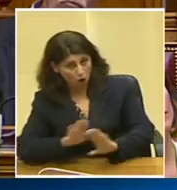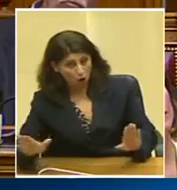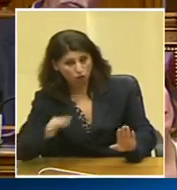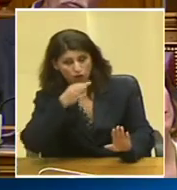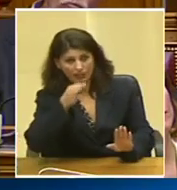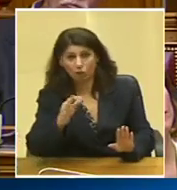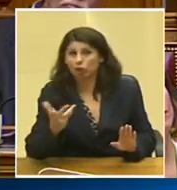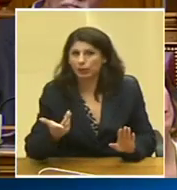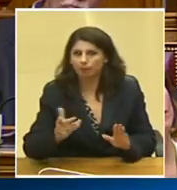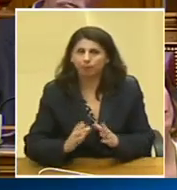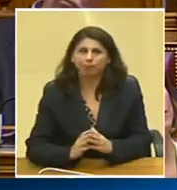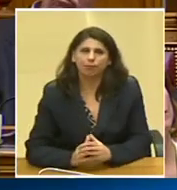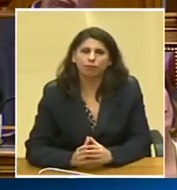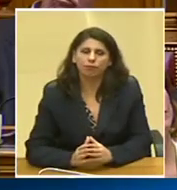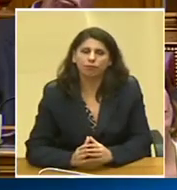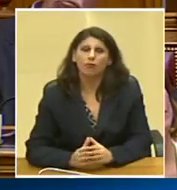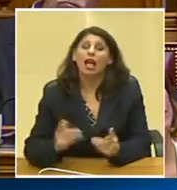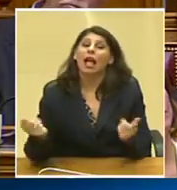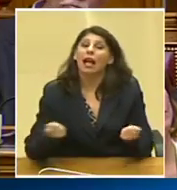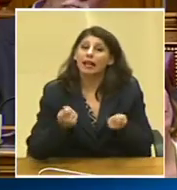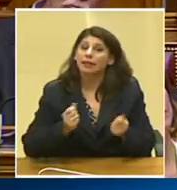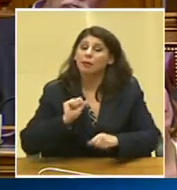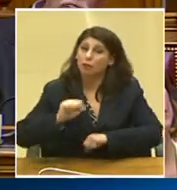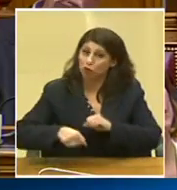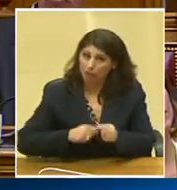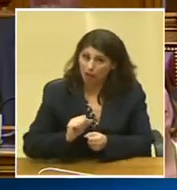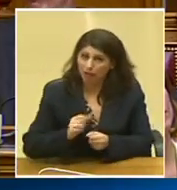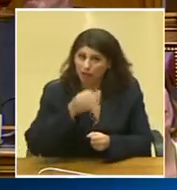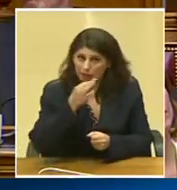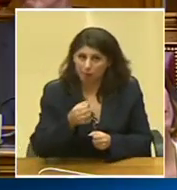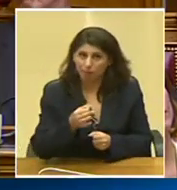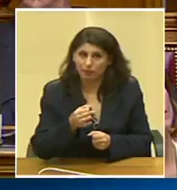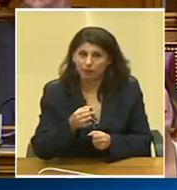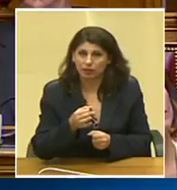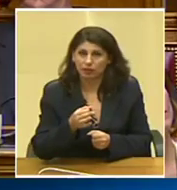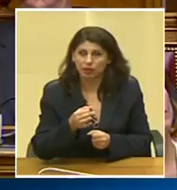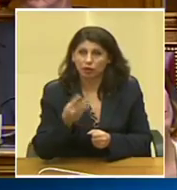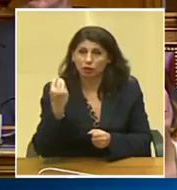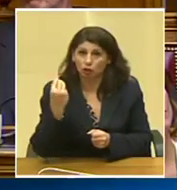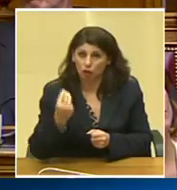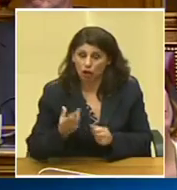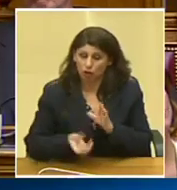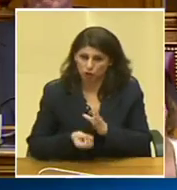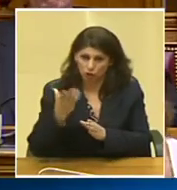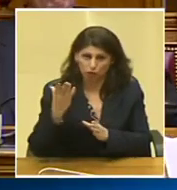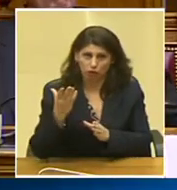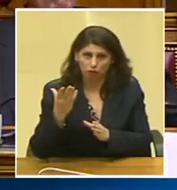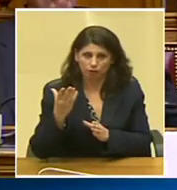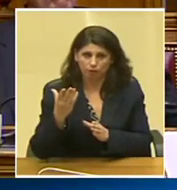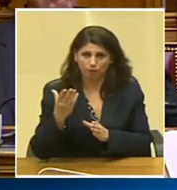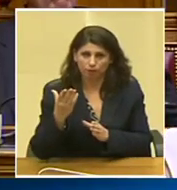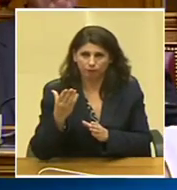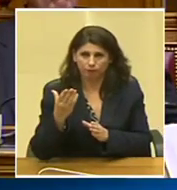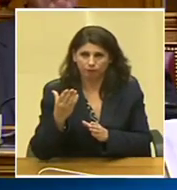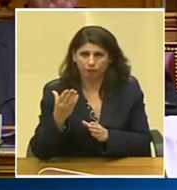τούτο. Κάνατε μια προσπάθεια να αναφερθείτε ίσυχα, στο παρακαλώ, παλιό και στο καινούριο.